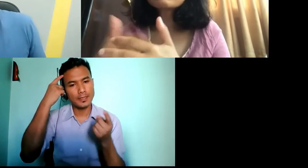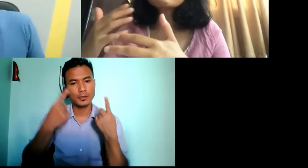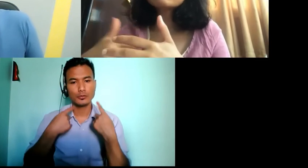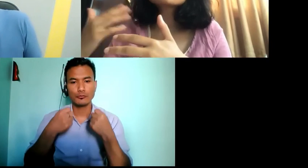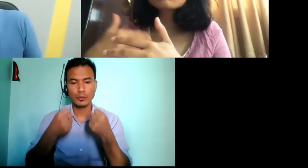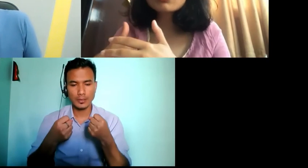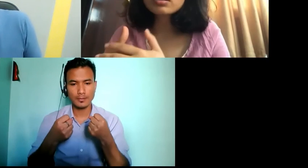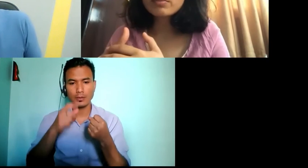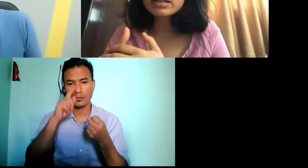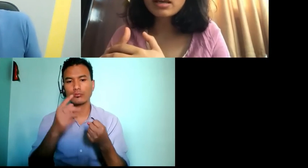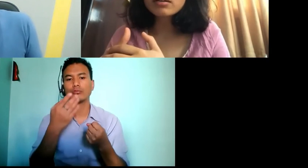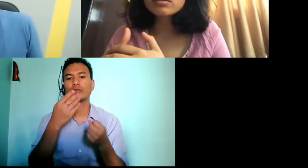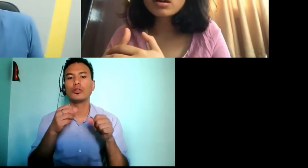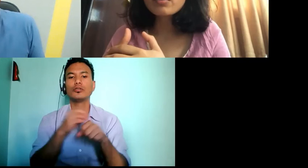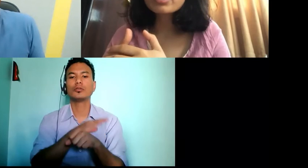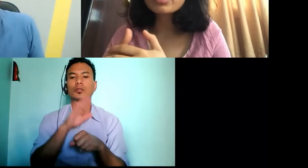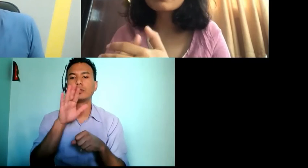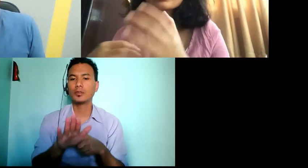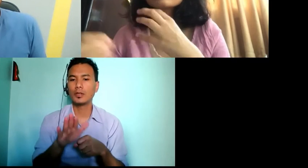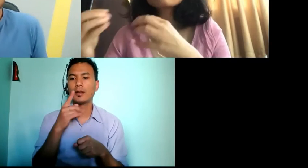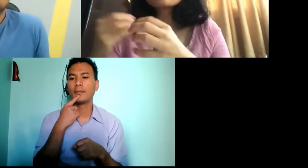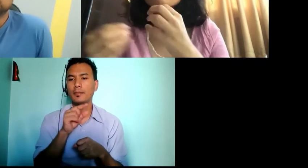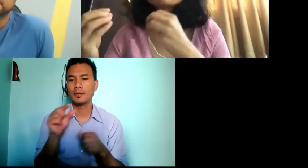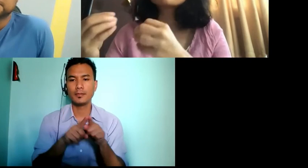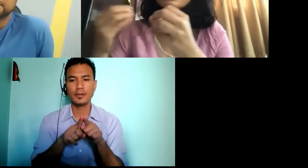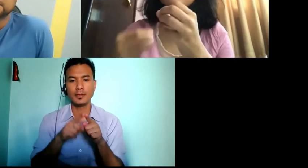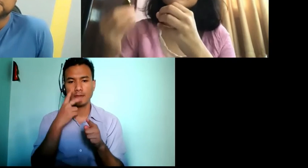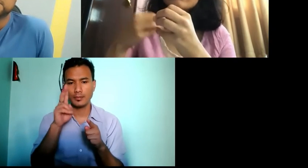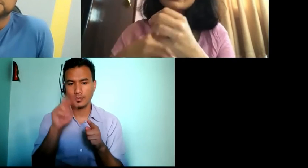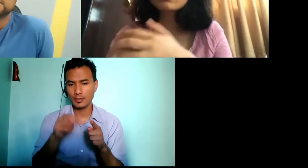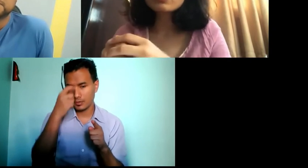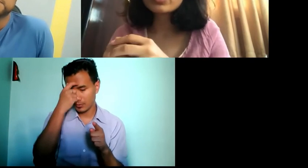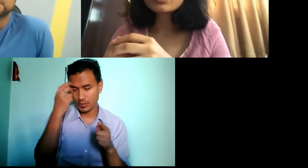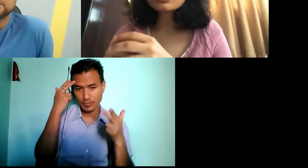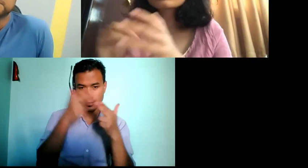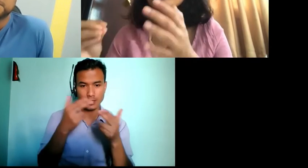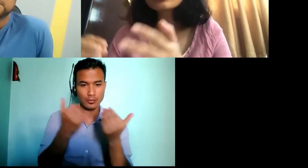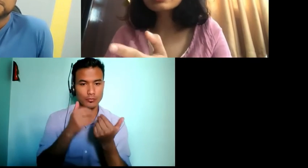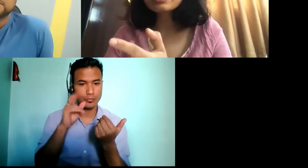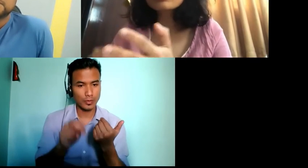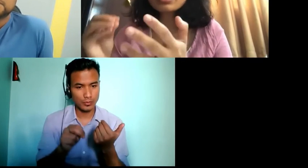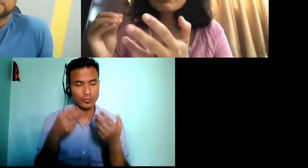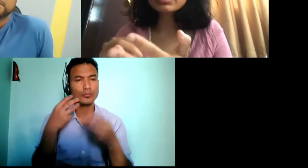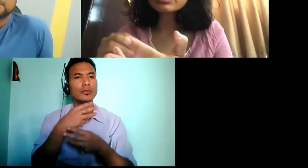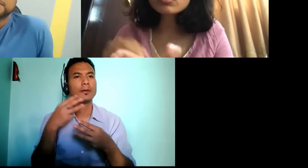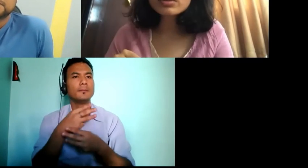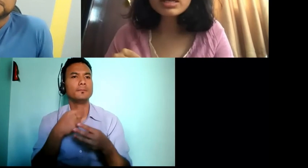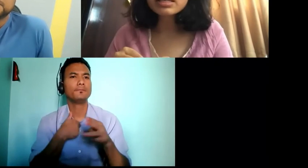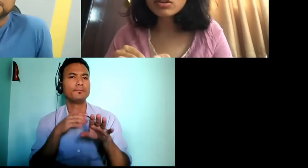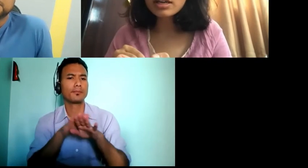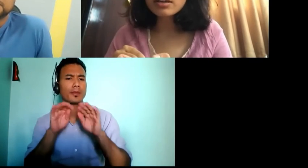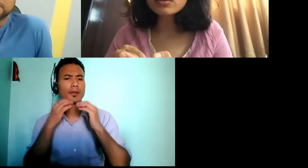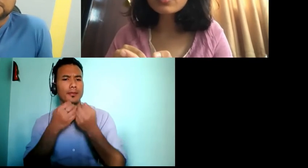होइन यसले कस्तो असर पारिरहेको छ भनेर पहिला त्यो प्रब्लमहरू चाहिँ आइडेन्टिफाई गर्नु पर्यो। जस्तै फर एक्जाम्पल मैले धेरै सोसियल